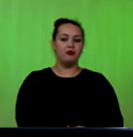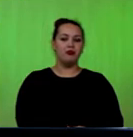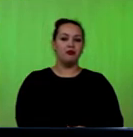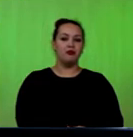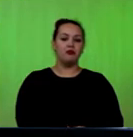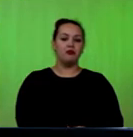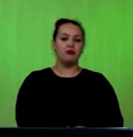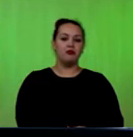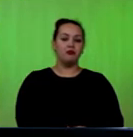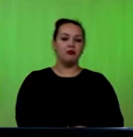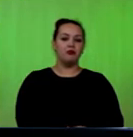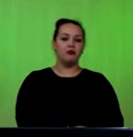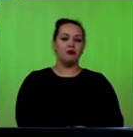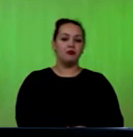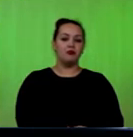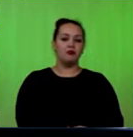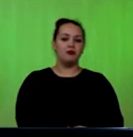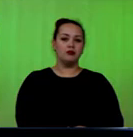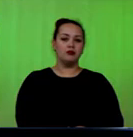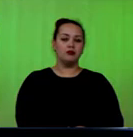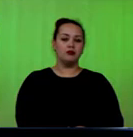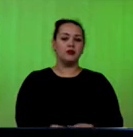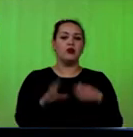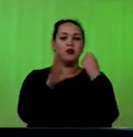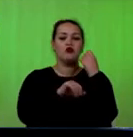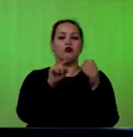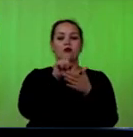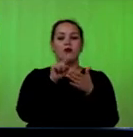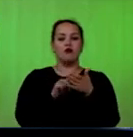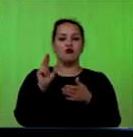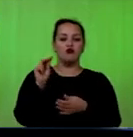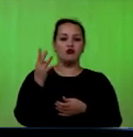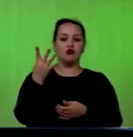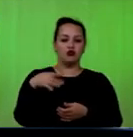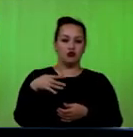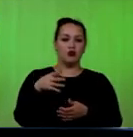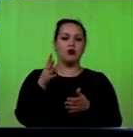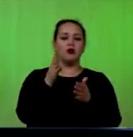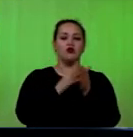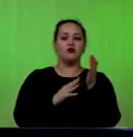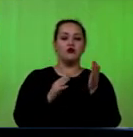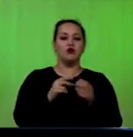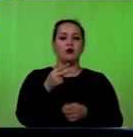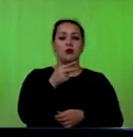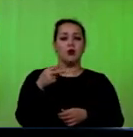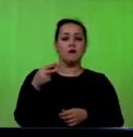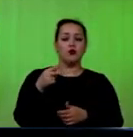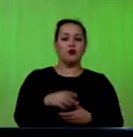молодцы и наконец последний вопрос произведение чисел 40 и 90 равно